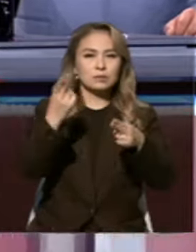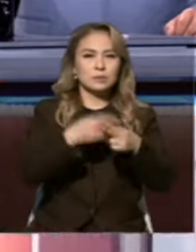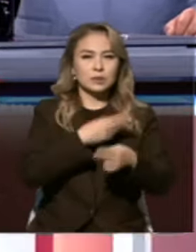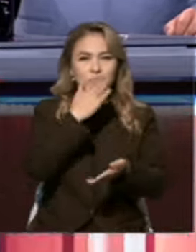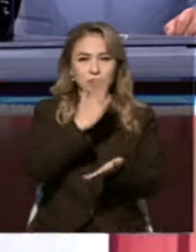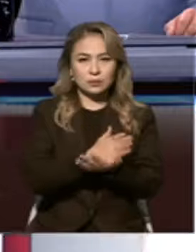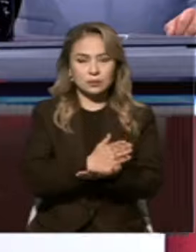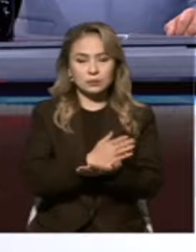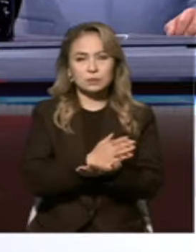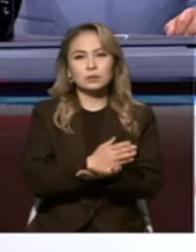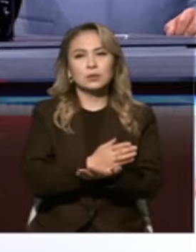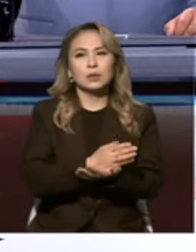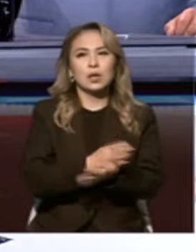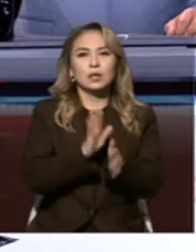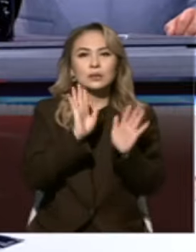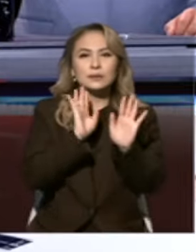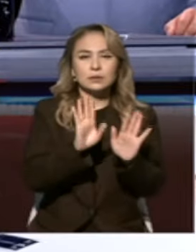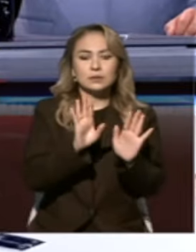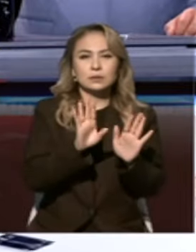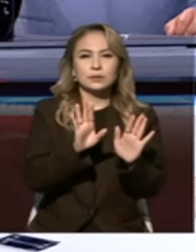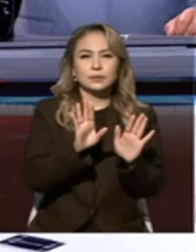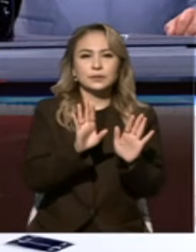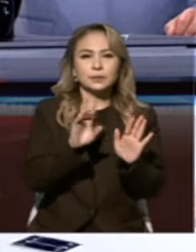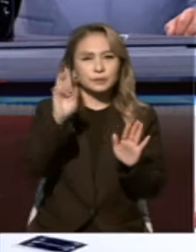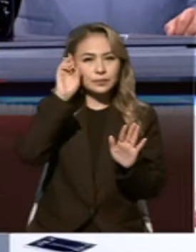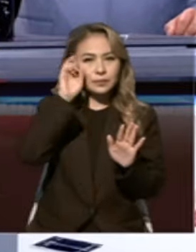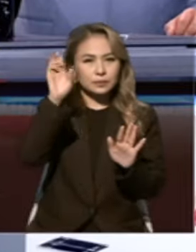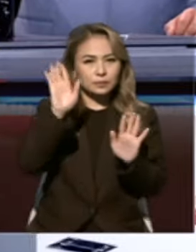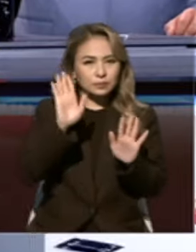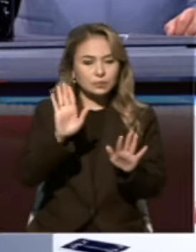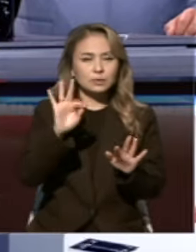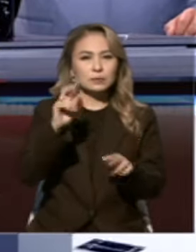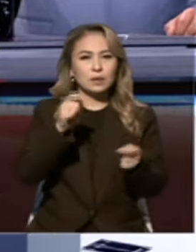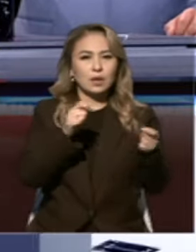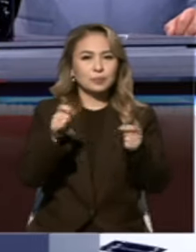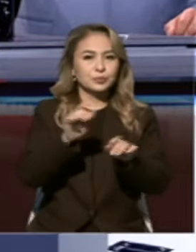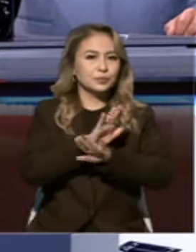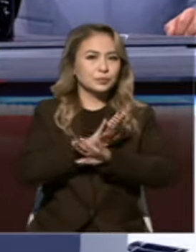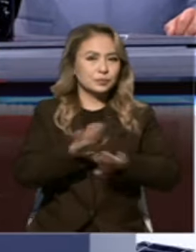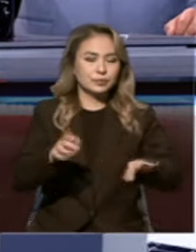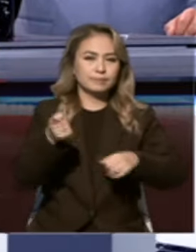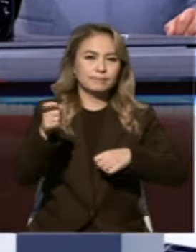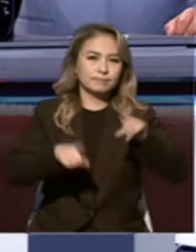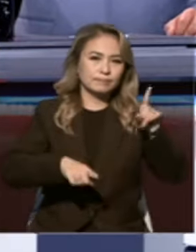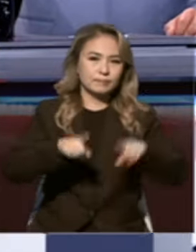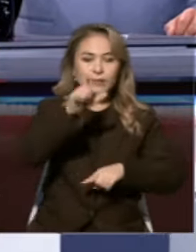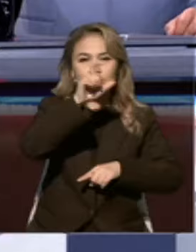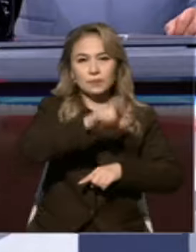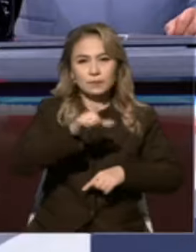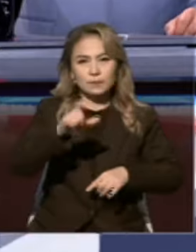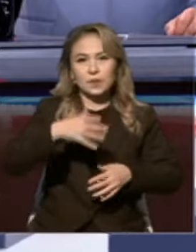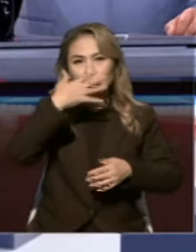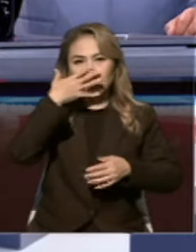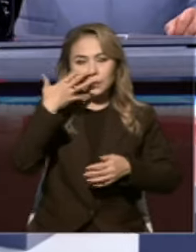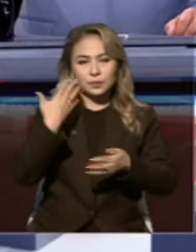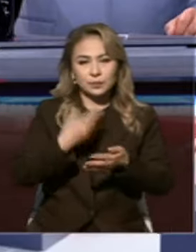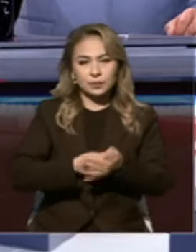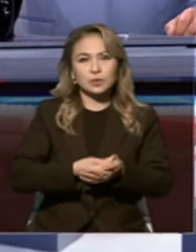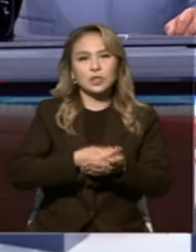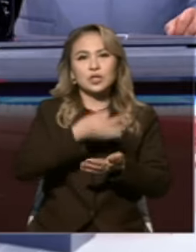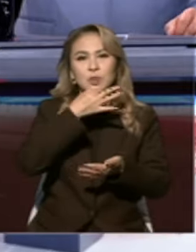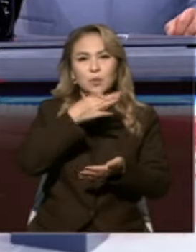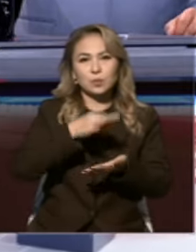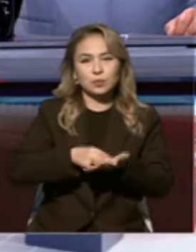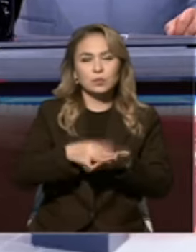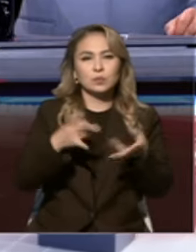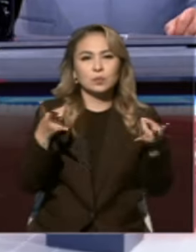отырсыз ба? Ол жерден тек қана үкімет, тек қана әкімшілік емес, ол жерде кейбір біздің азаматтарымыздың да өзінің жауапкершілігі де болу